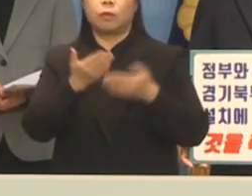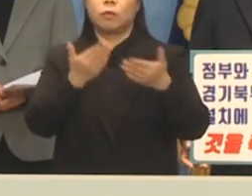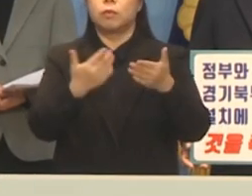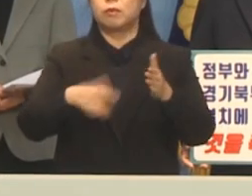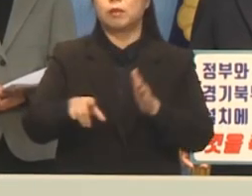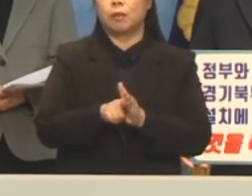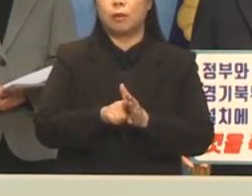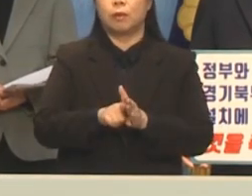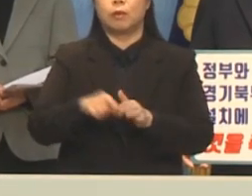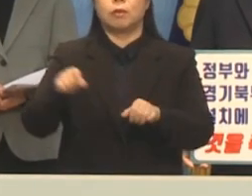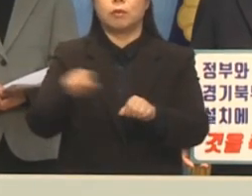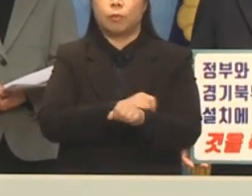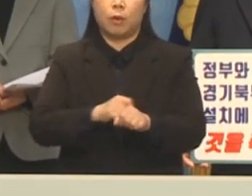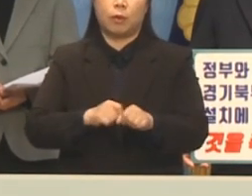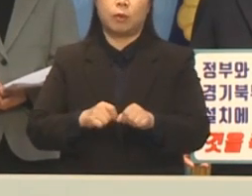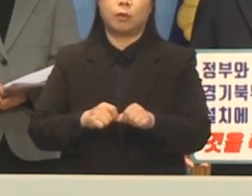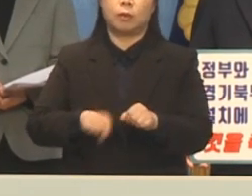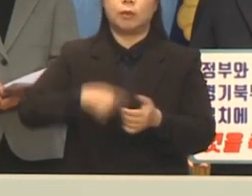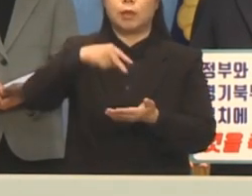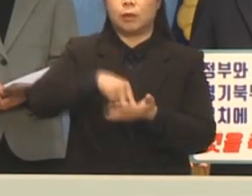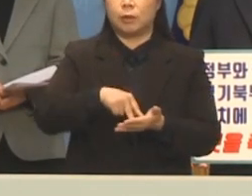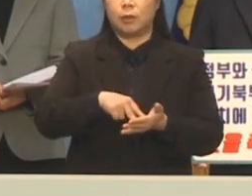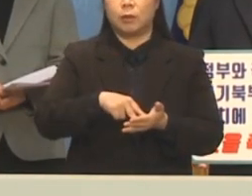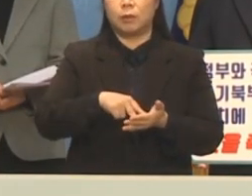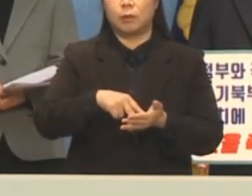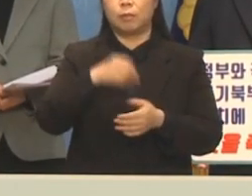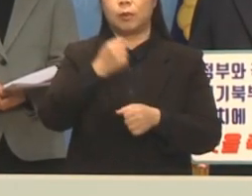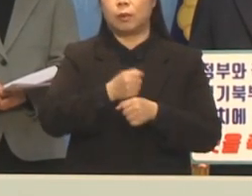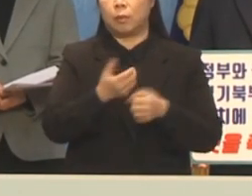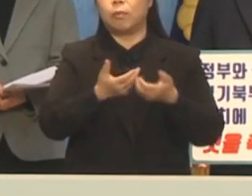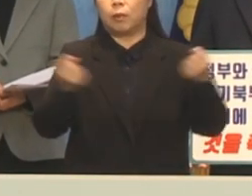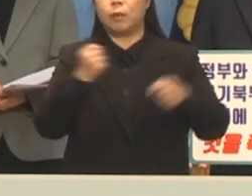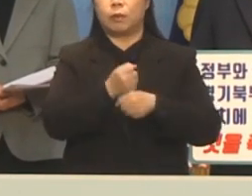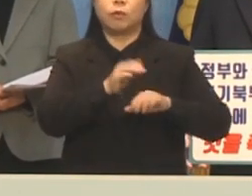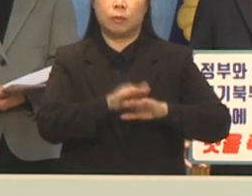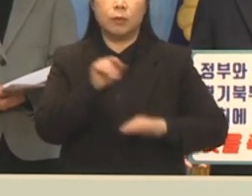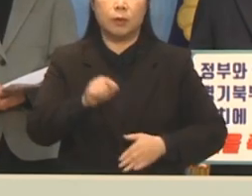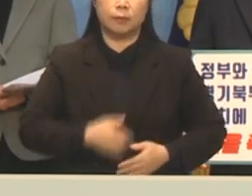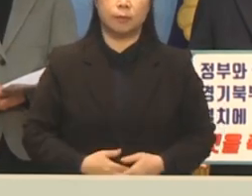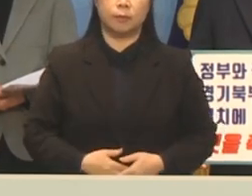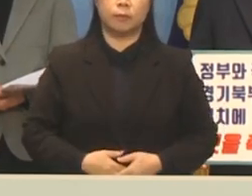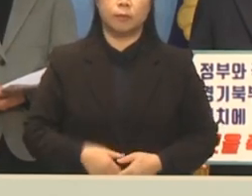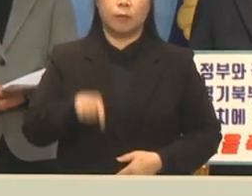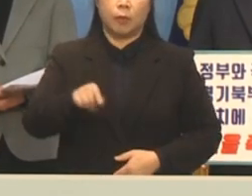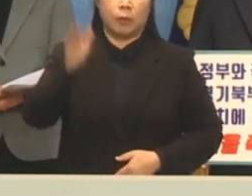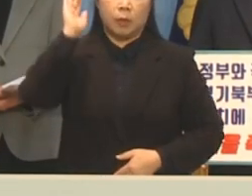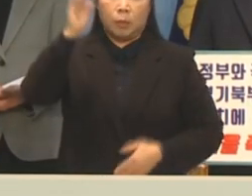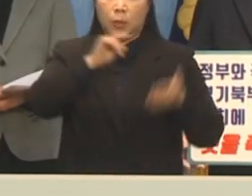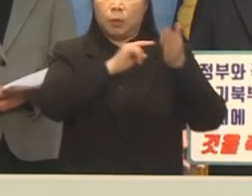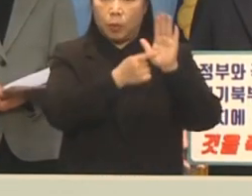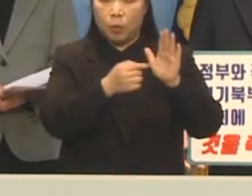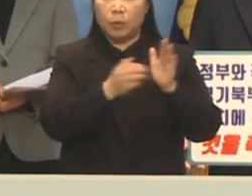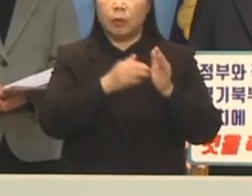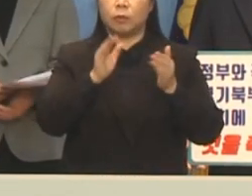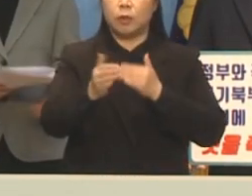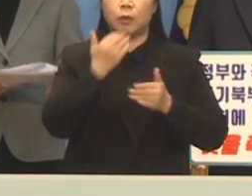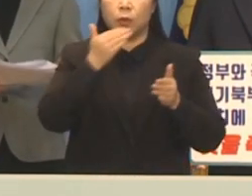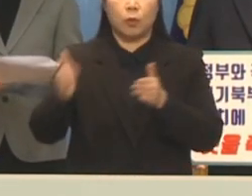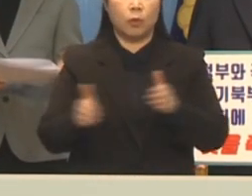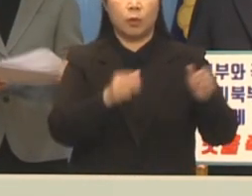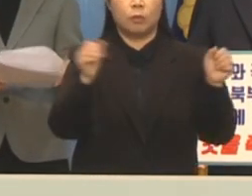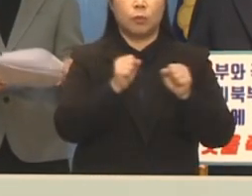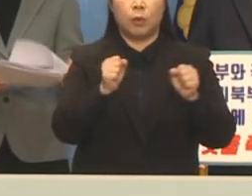경기 북부 특별자치도 설치입니다. 오늘 이 회견 발표를 통해서 경기